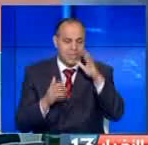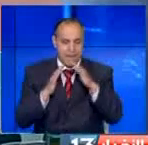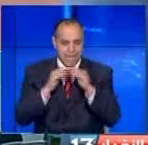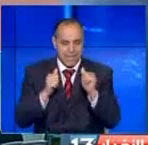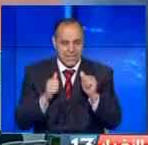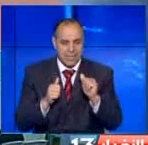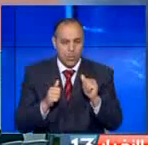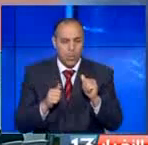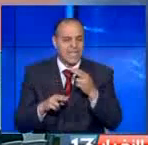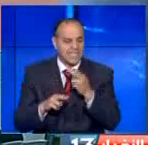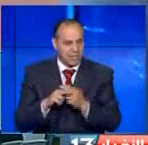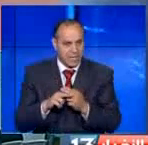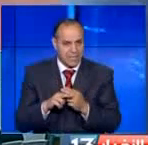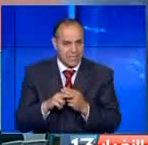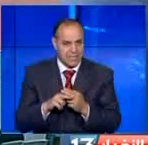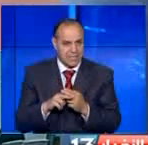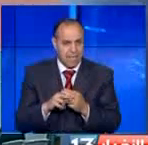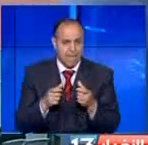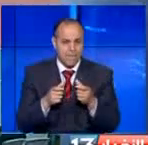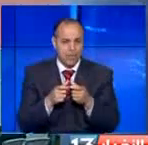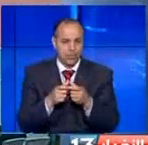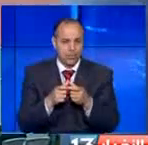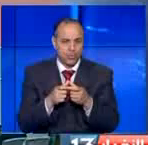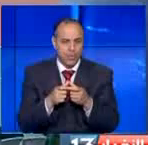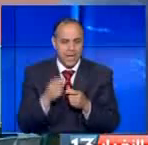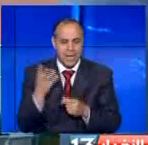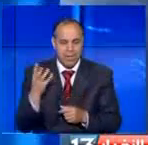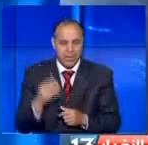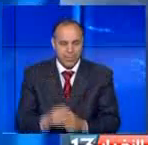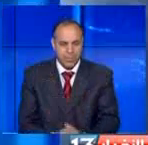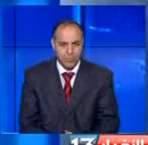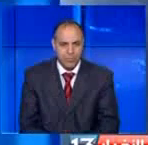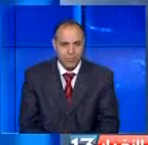المصري والنادي الصفاقسي عن المجموعة الرابعة.